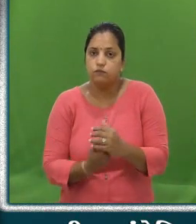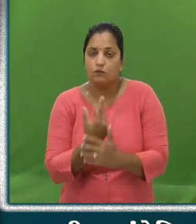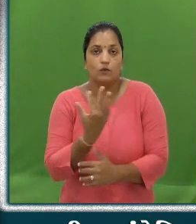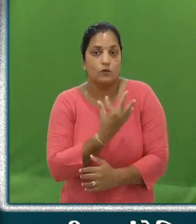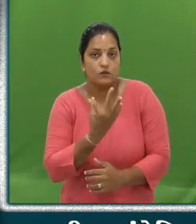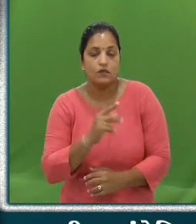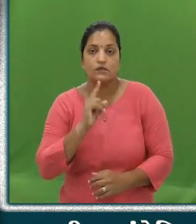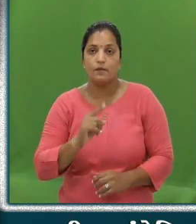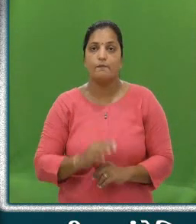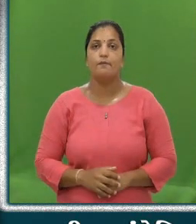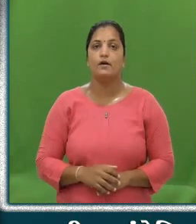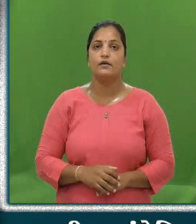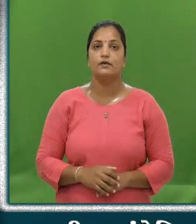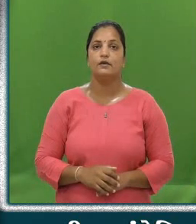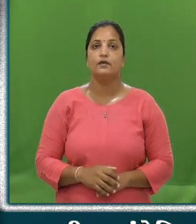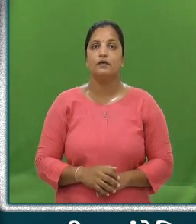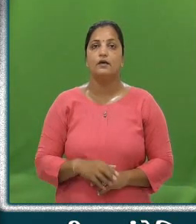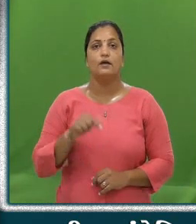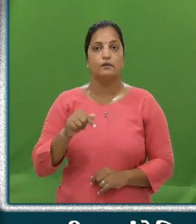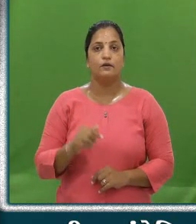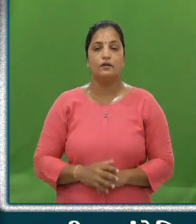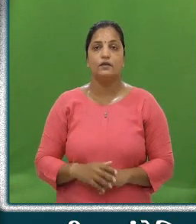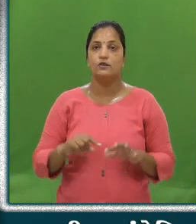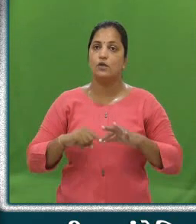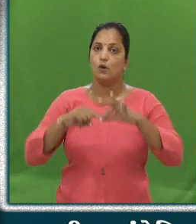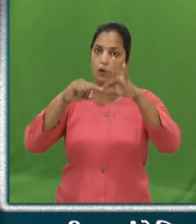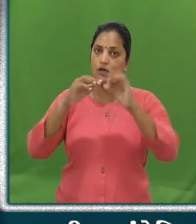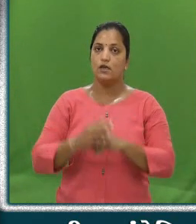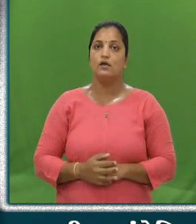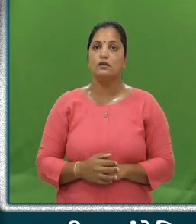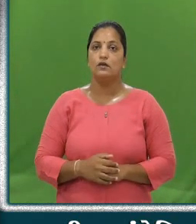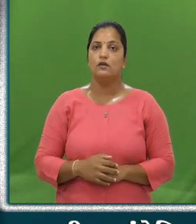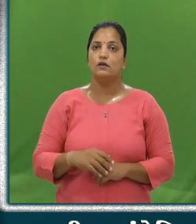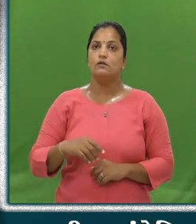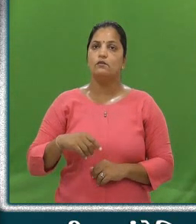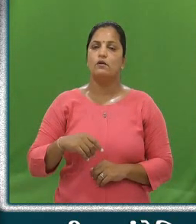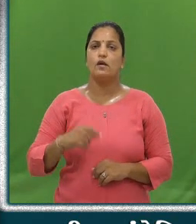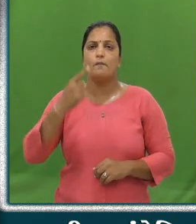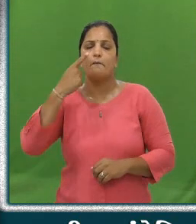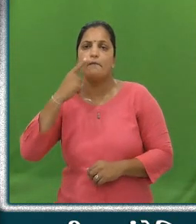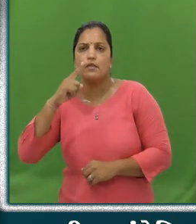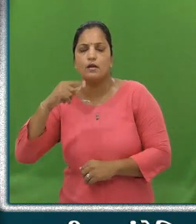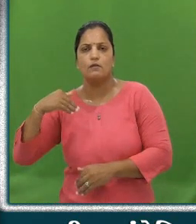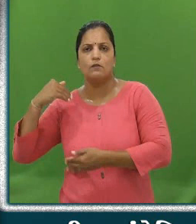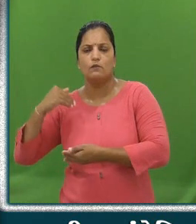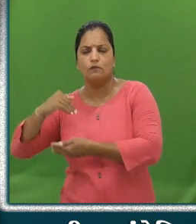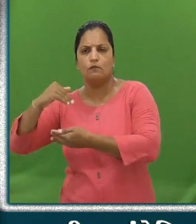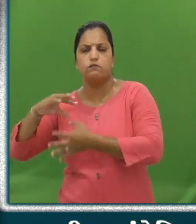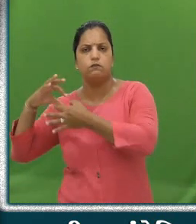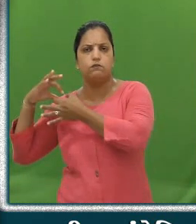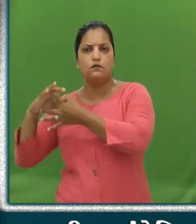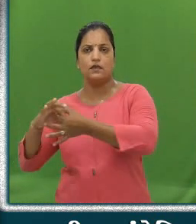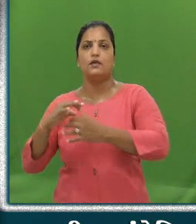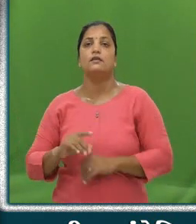જો વધઘટ થશે તો શું થશે કે તેઓના લક્ષણની અંદર તેઓની જે પિતૃપેઢીમાંથી જે સંતતિ ઉત્પન્ન